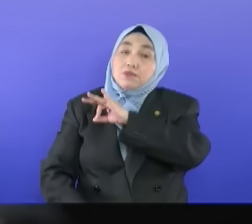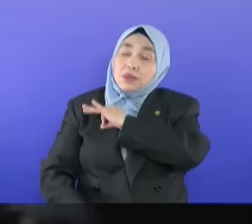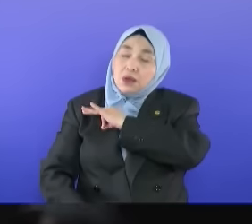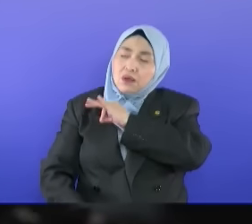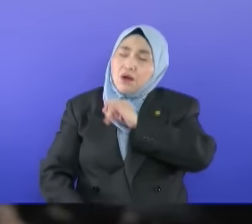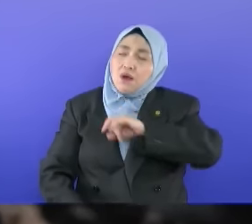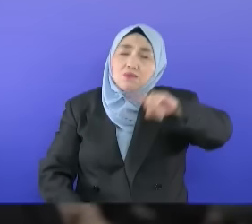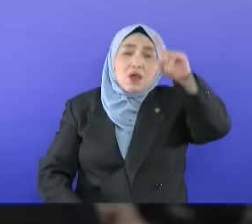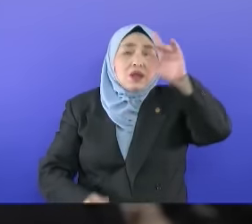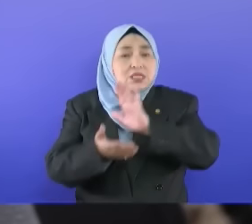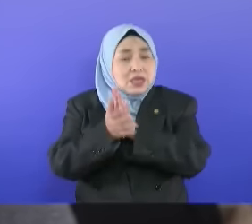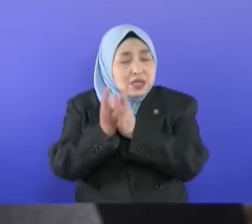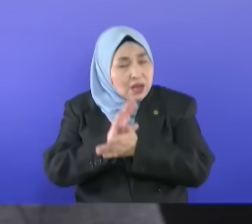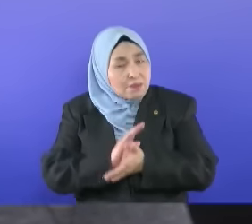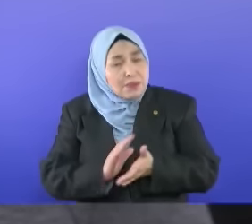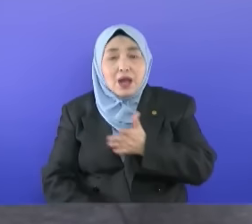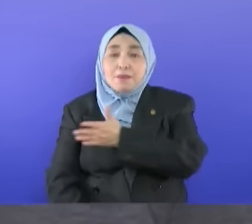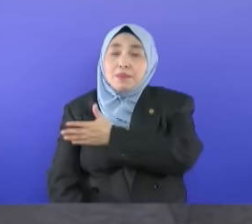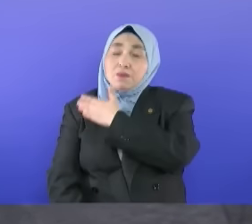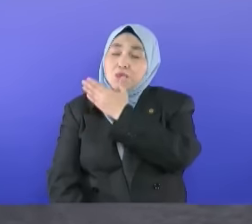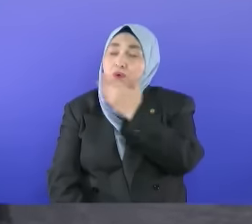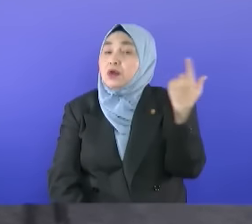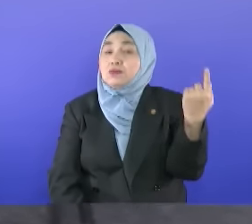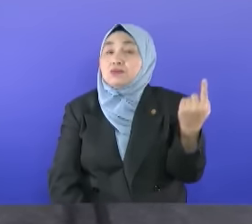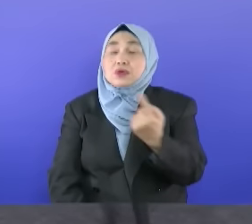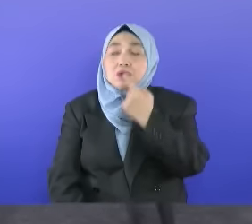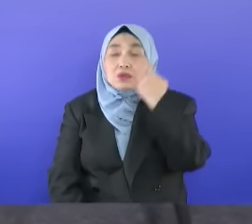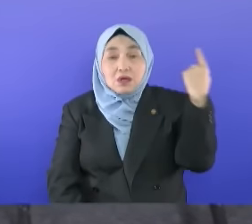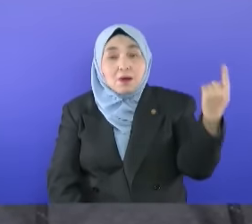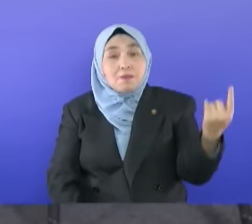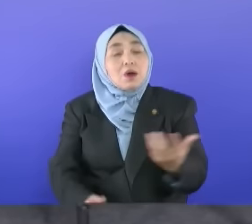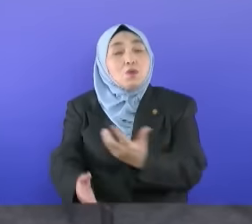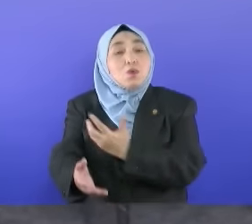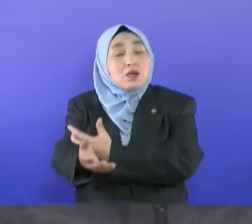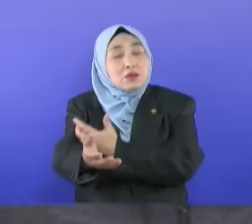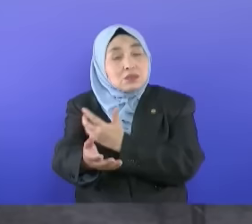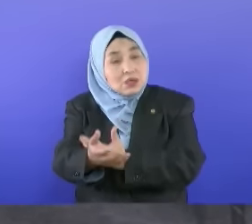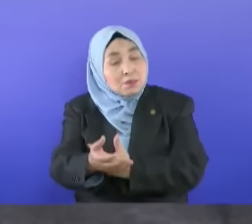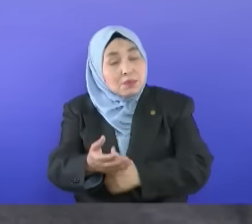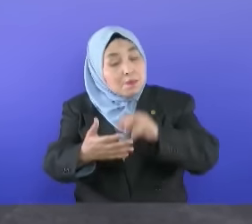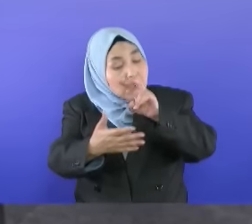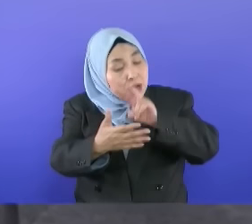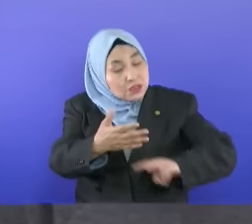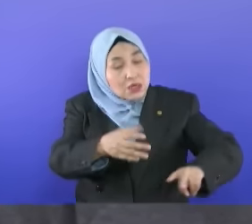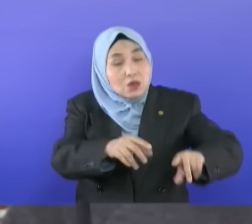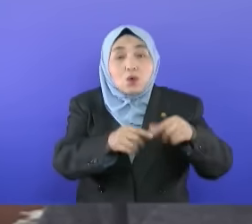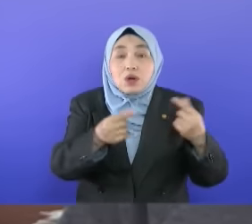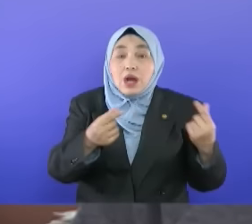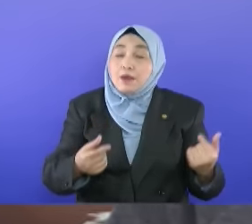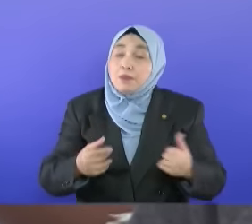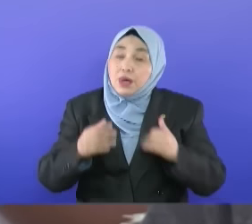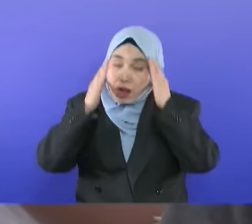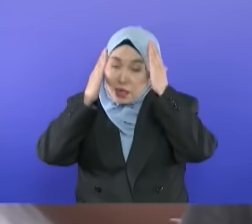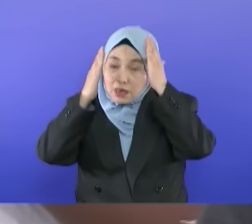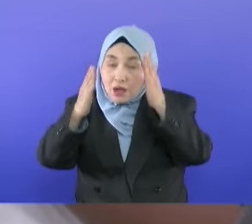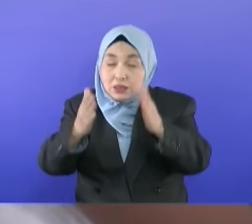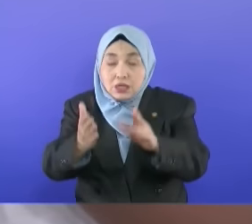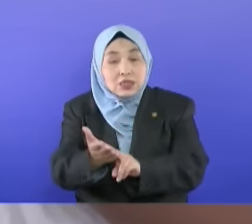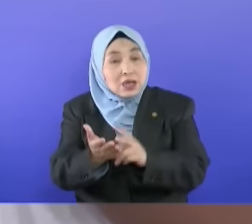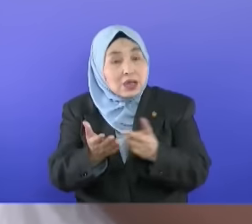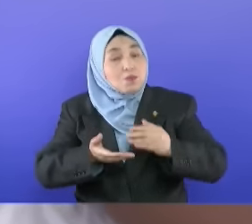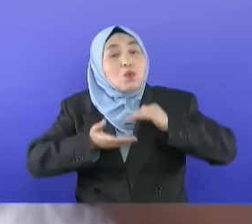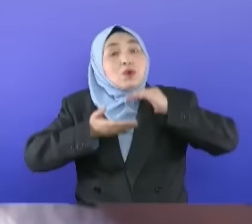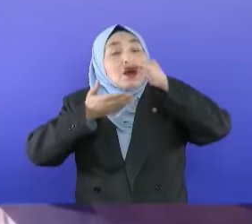Ya Allah jadikanlah kami hamba-mu ya Allah yang senantiasa mewarisi sentiasa membaca Alquran senantiasa menghayati terhadap Pemuda